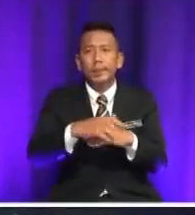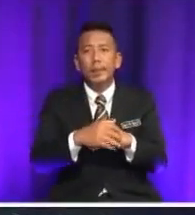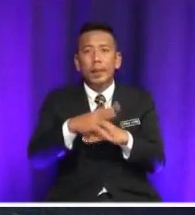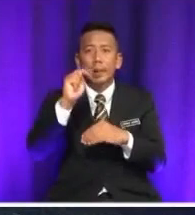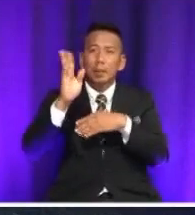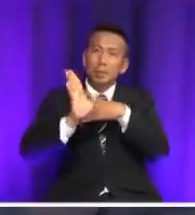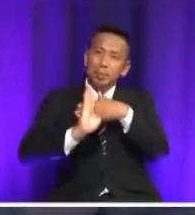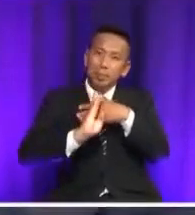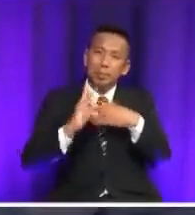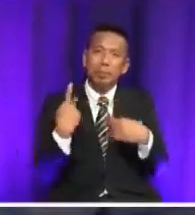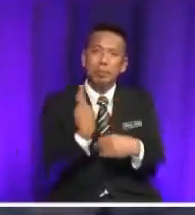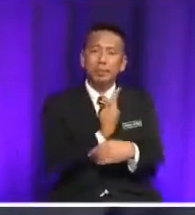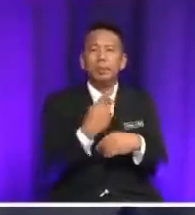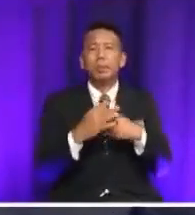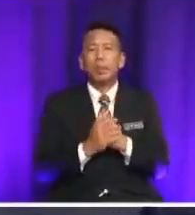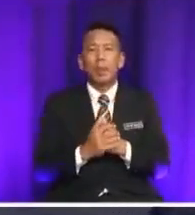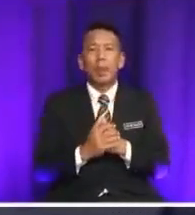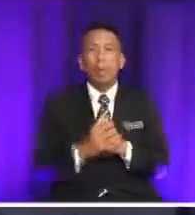membahagiakan kalian